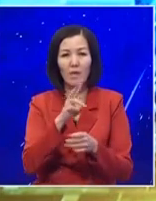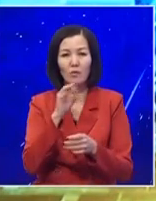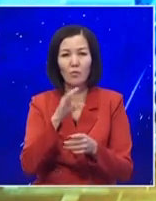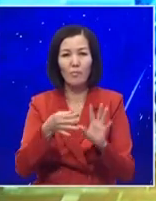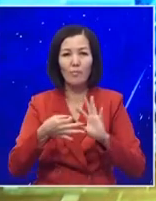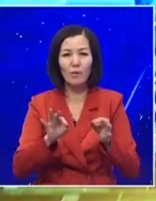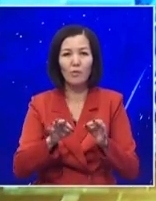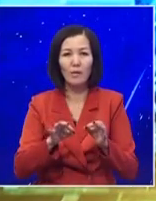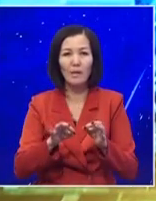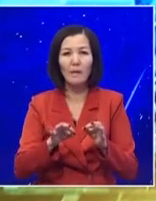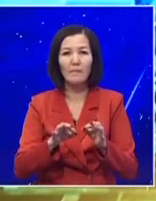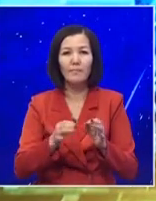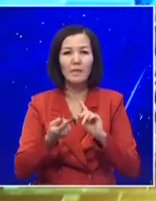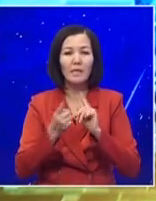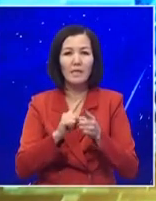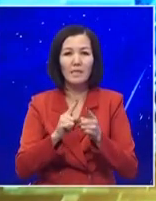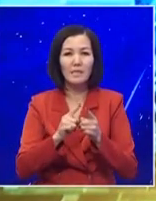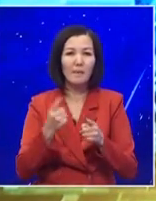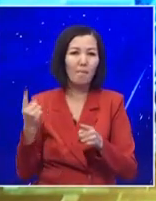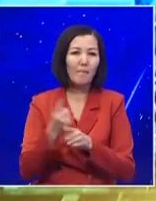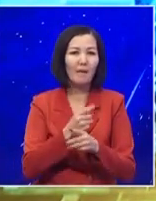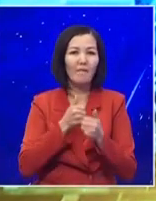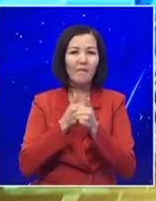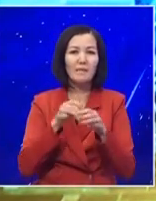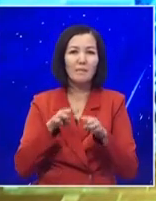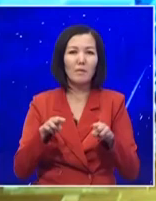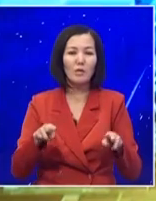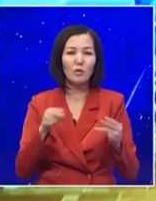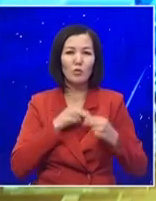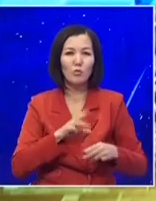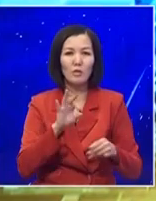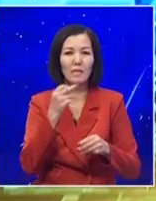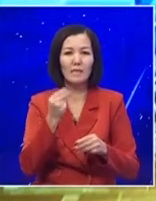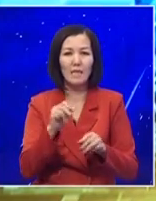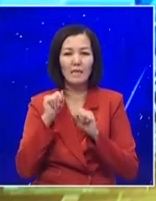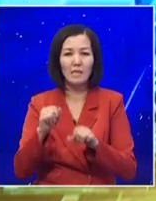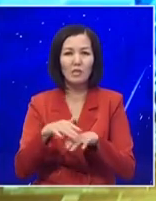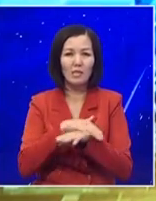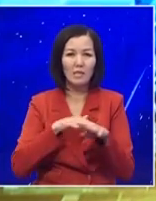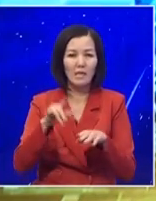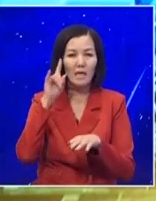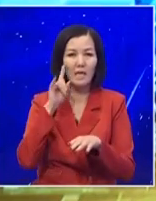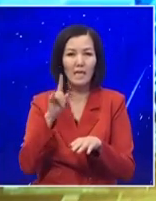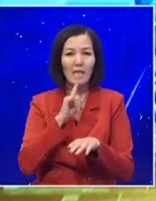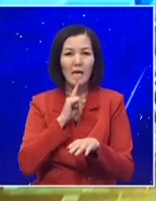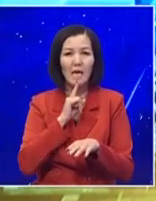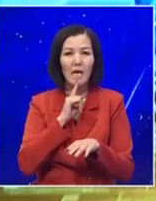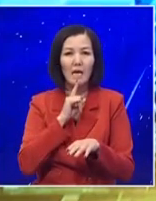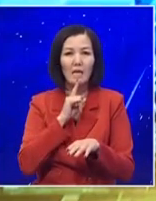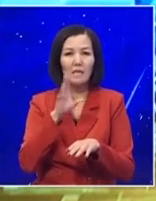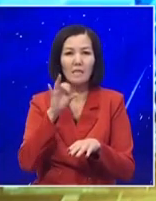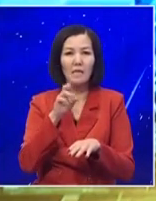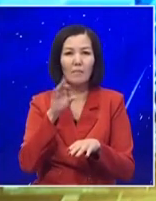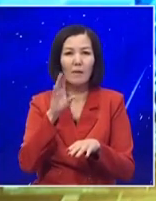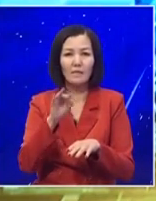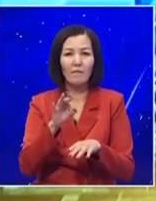КИЗЭТ. Подробности и механизм разъяснил первый вице-министр труда и социальной защиты населения Республики Казахстан